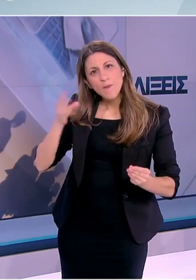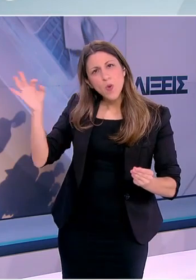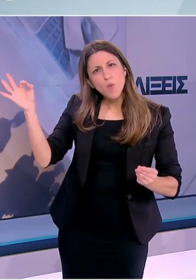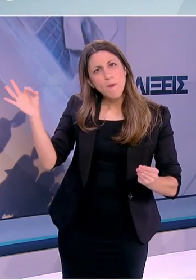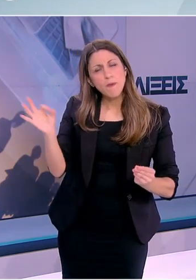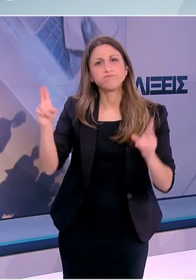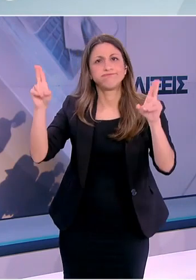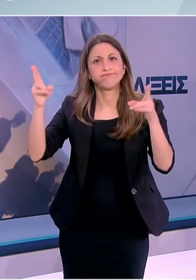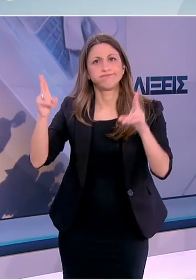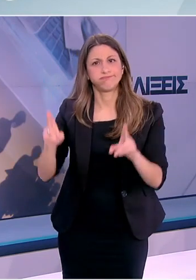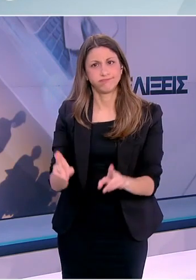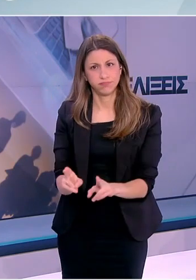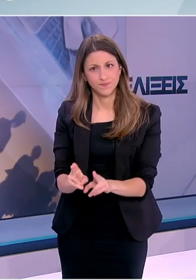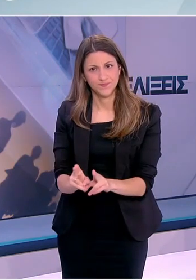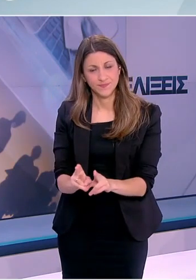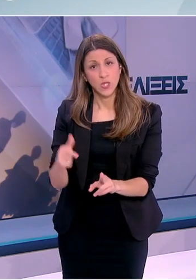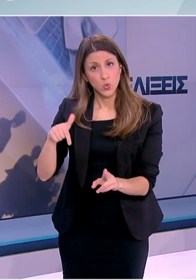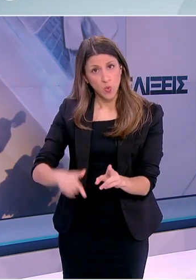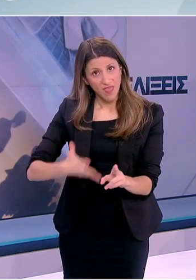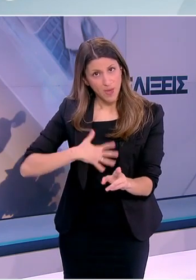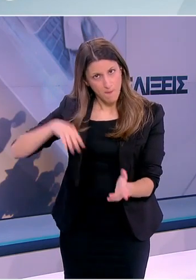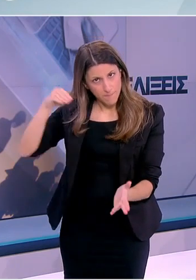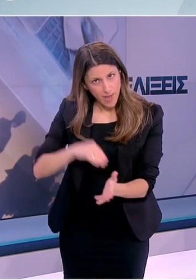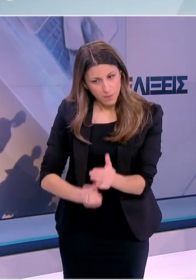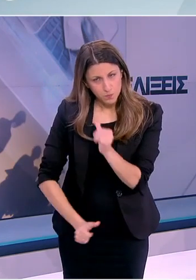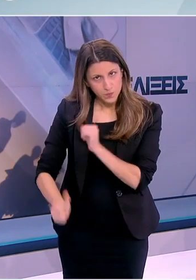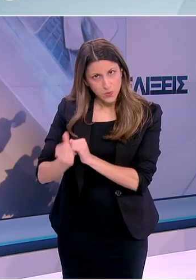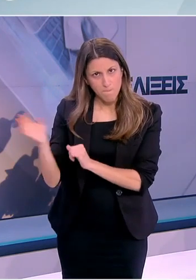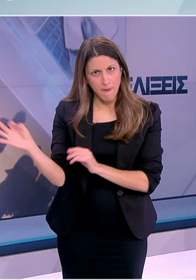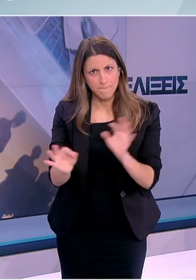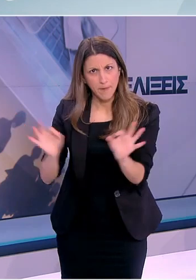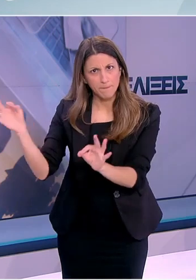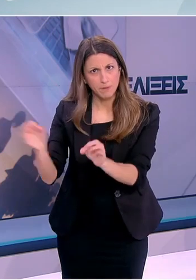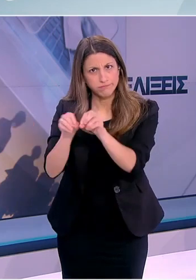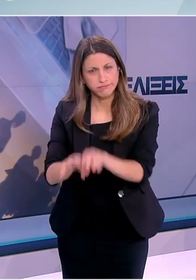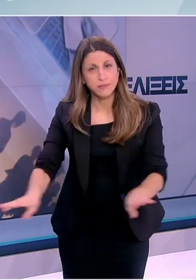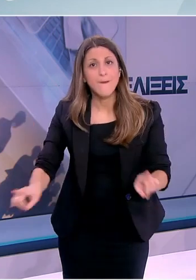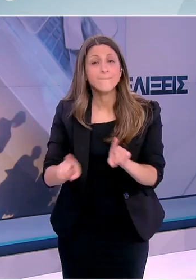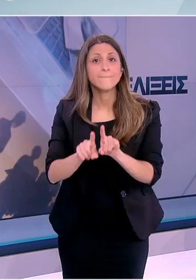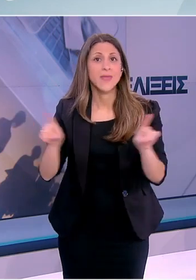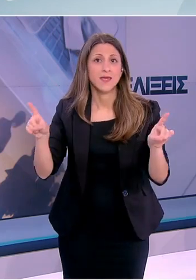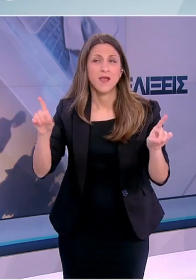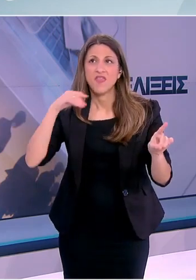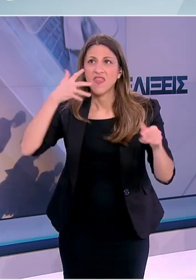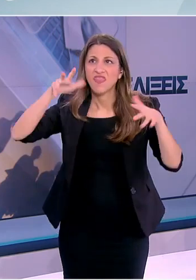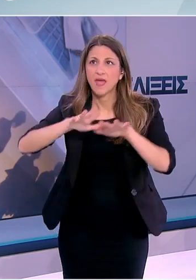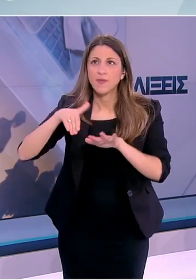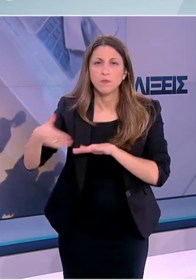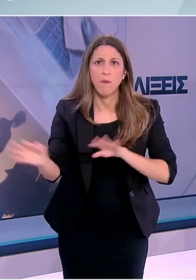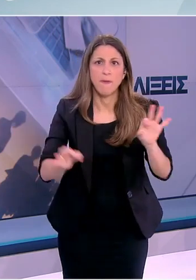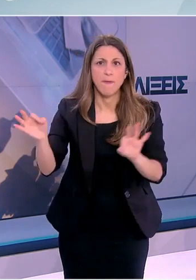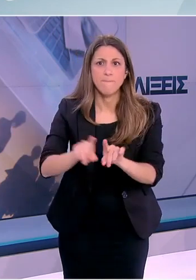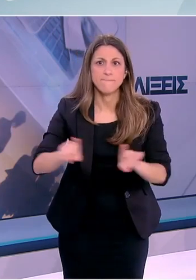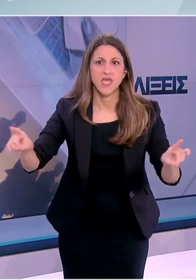ιού στην κοινότητα. Δεν θα θέλαμε να διασπαρεί περαιτέρω ο ιός και να δούμε τα αποτελέσματα μετά από 10-15 μέρες